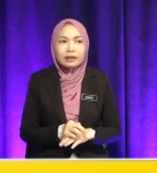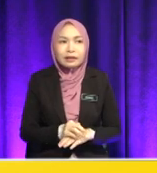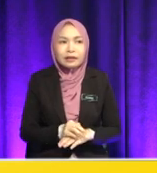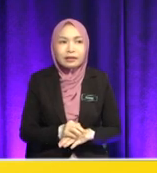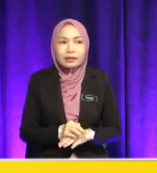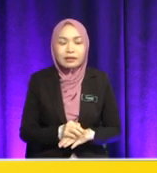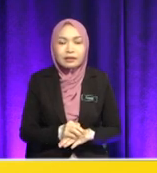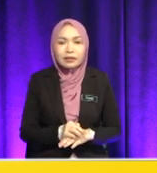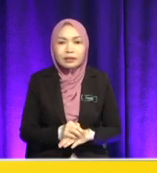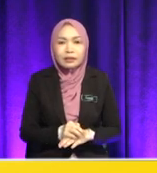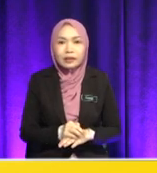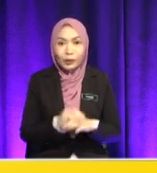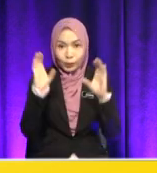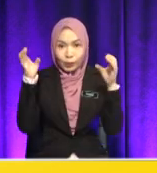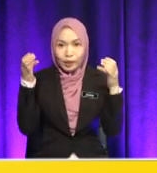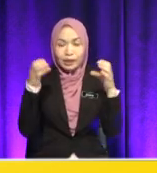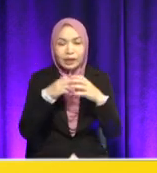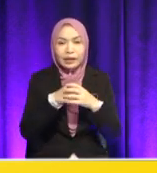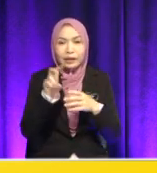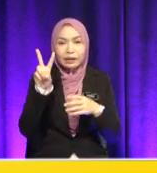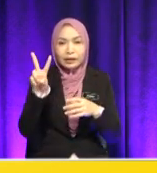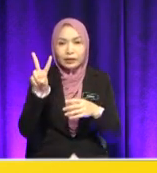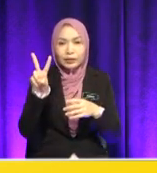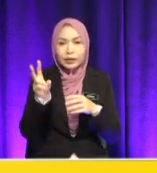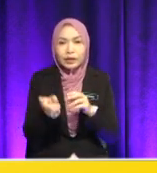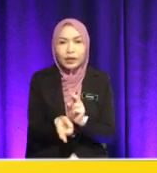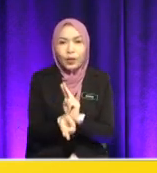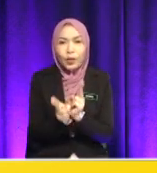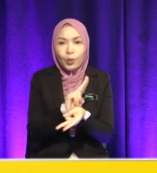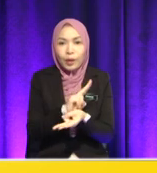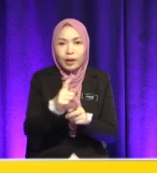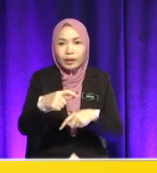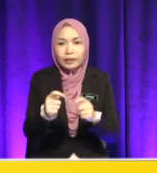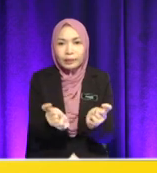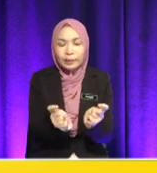kurungan yang kedua inilah ubah tempat 4 segitiga